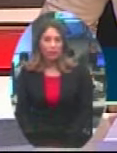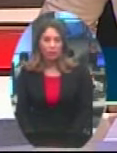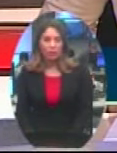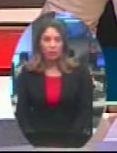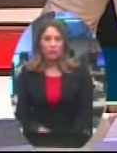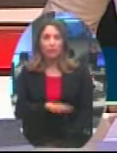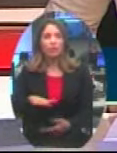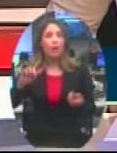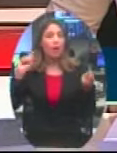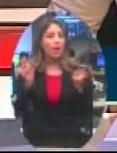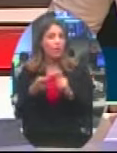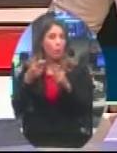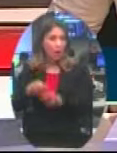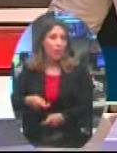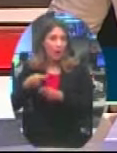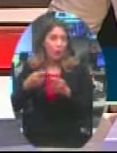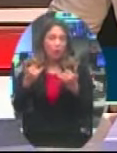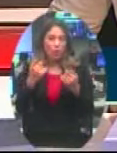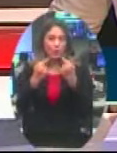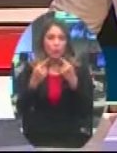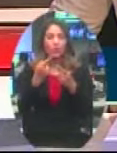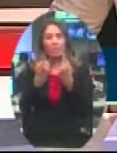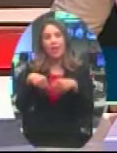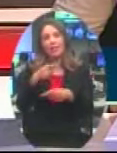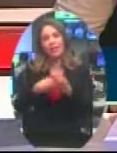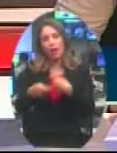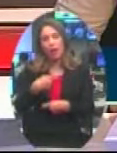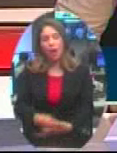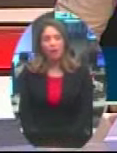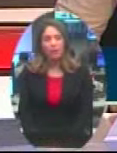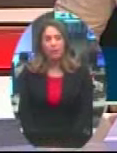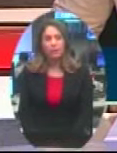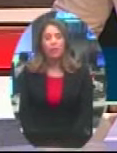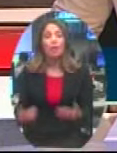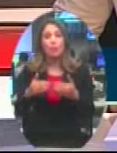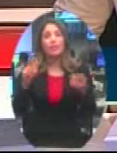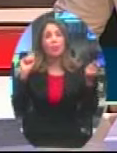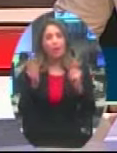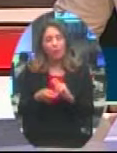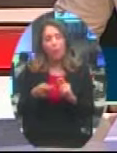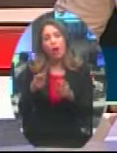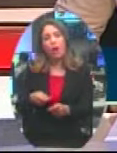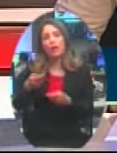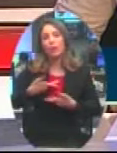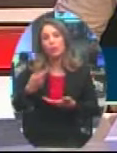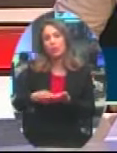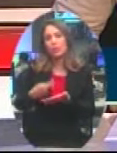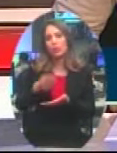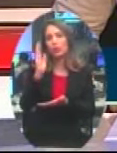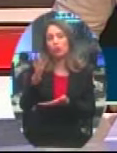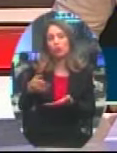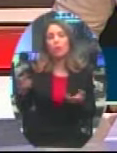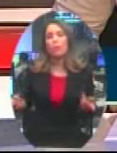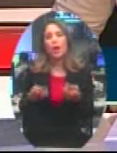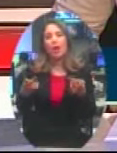הרפורמה בחקלאות עלתה היום לדיון בוועדת הכלכלה. על פי הרפורמה, חקלאים יקבלו סבסוד ישיר בתמורה להקלות במכס